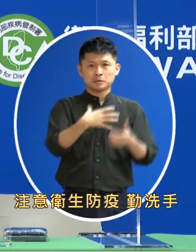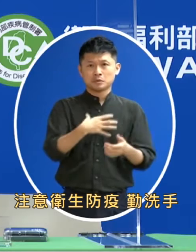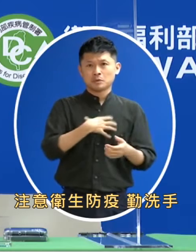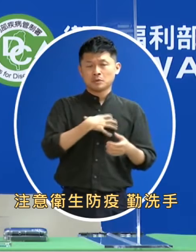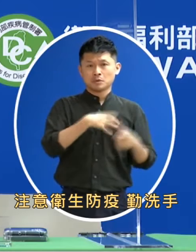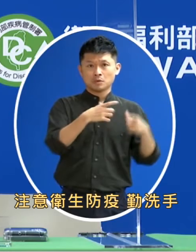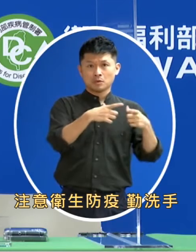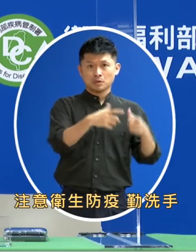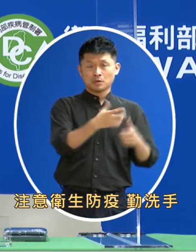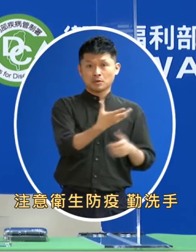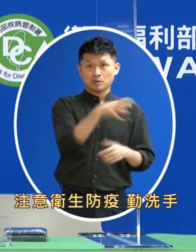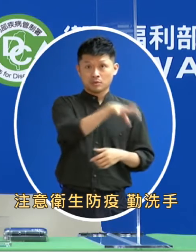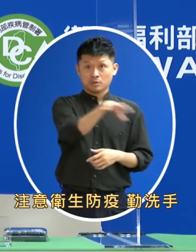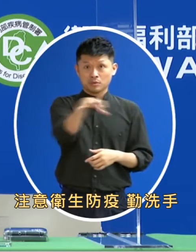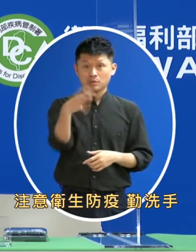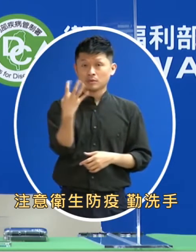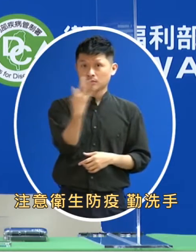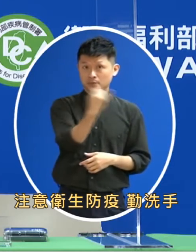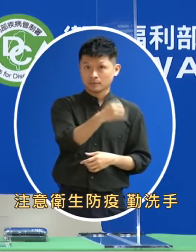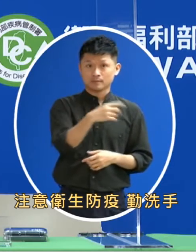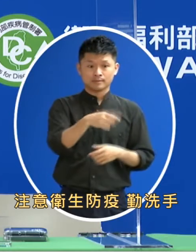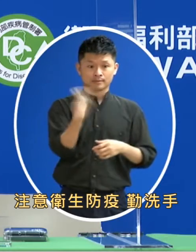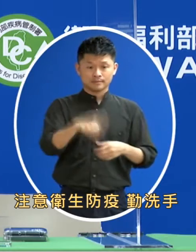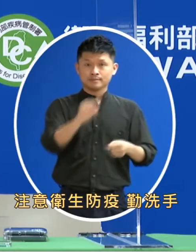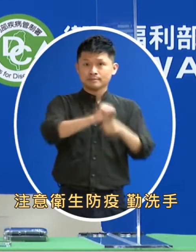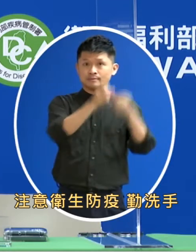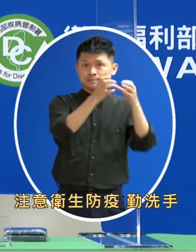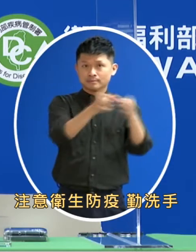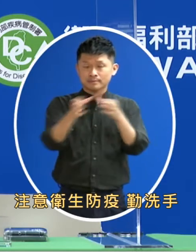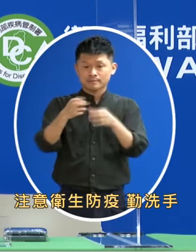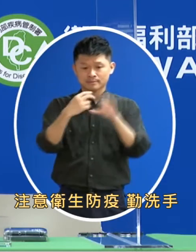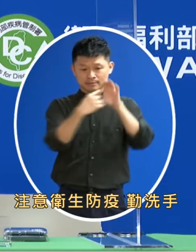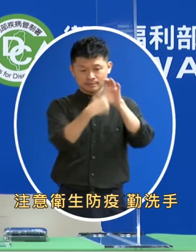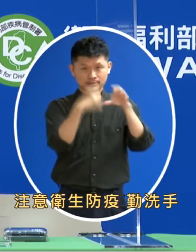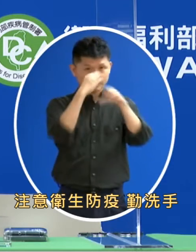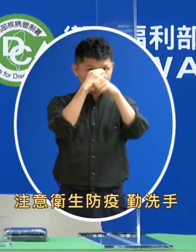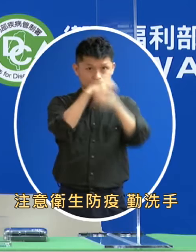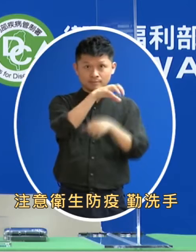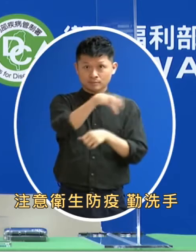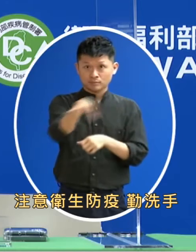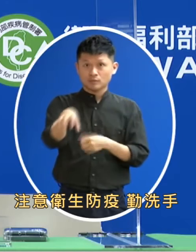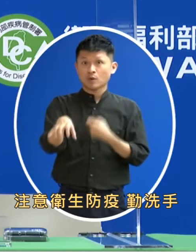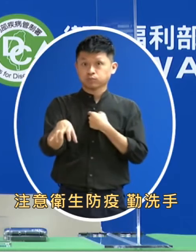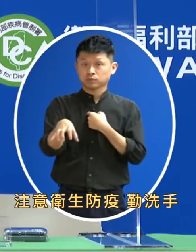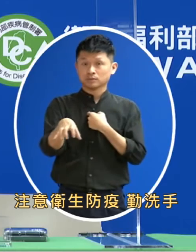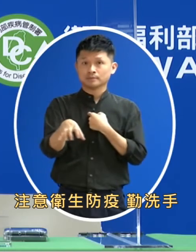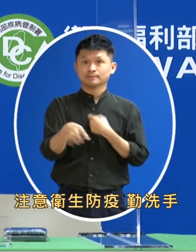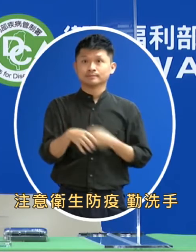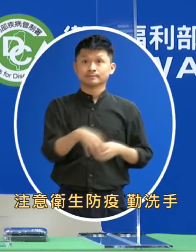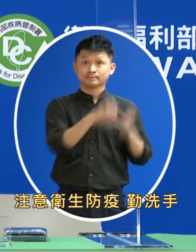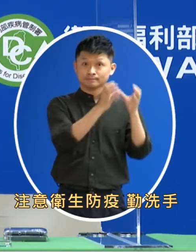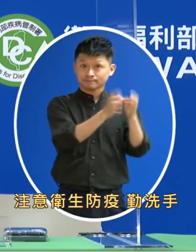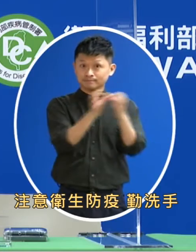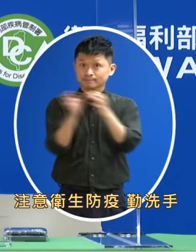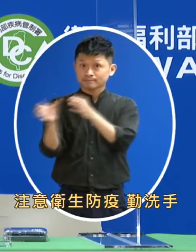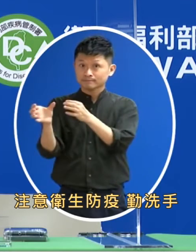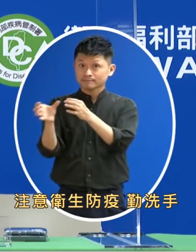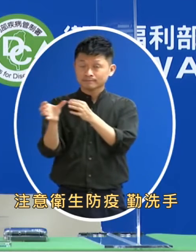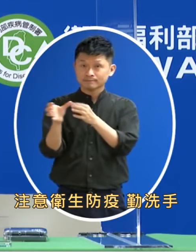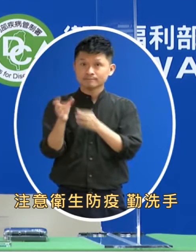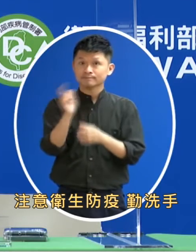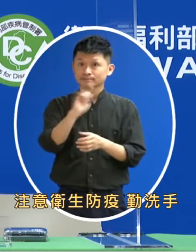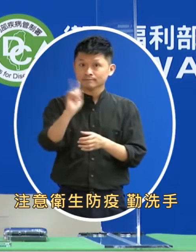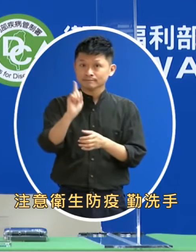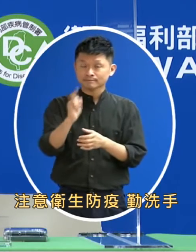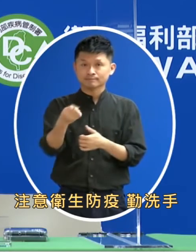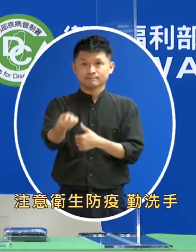置这个采检站，那所有的采检站的这个相关设置邀请他们要提报给指